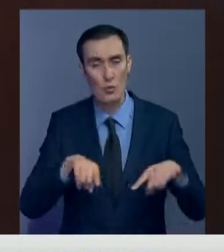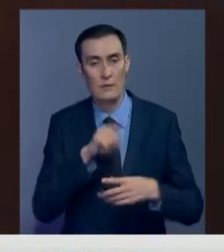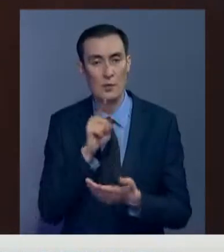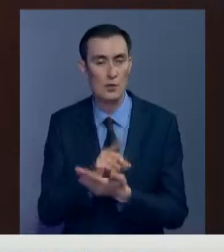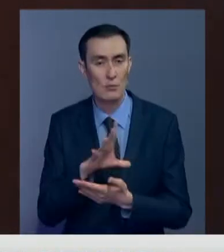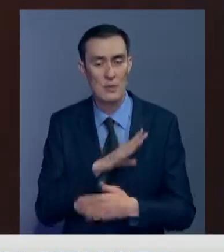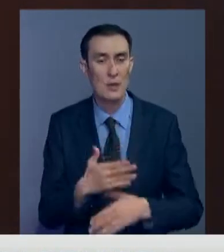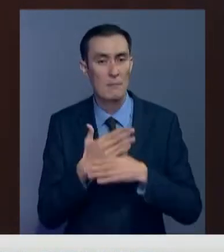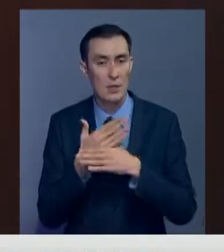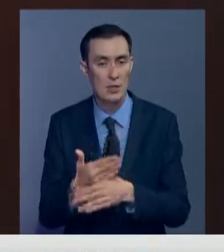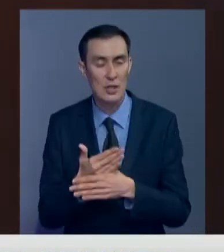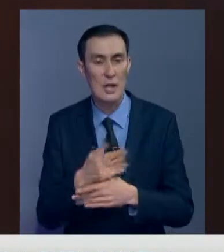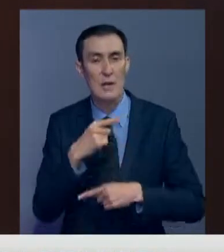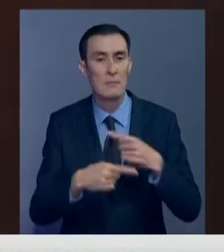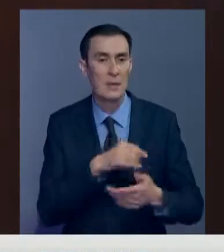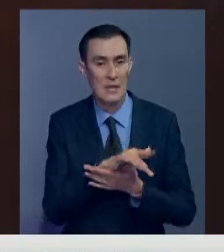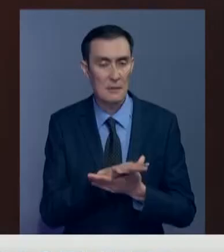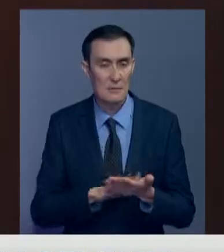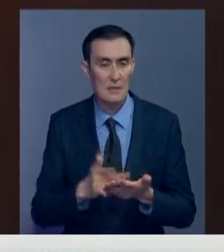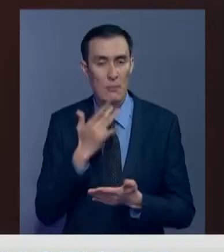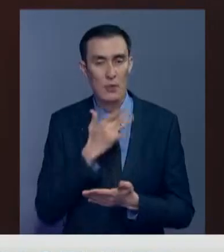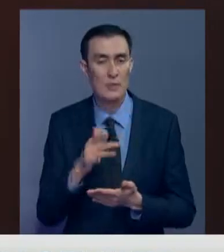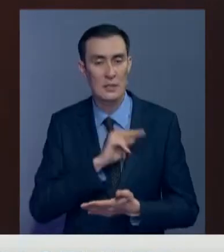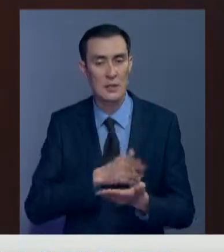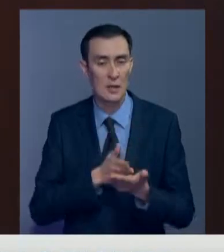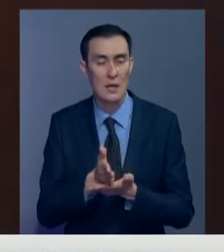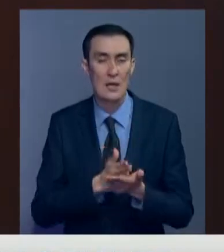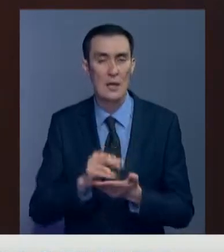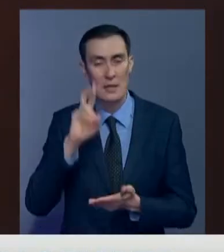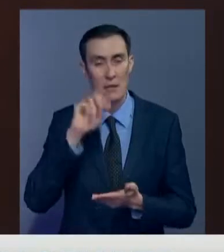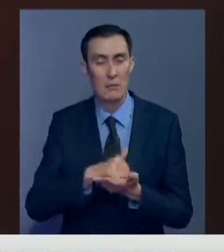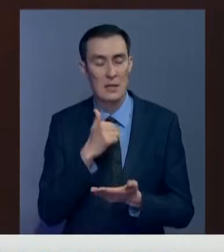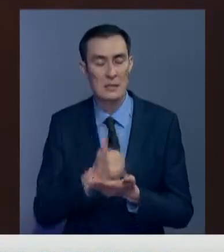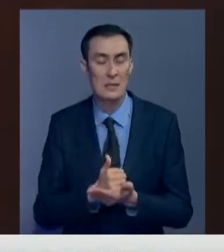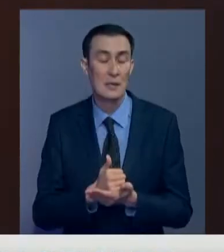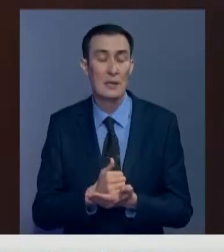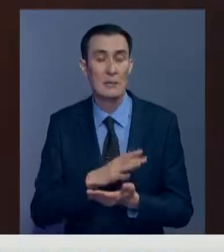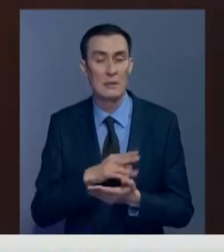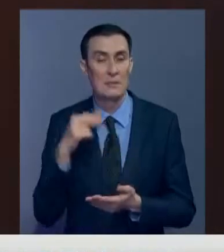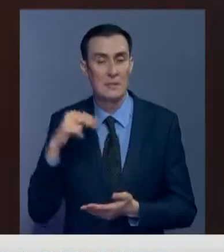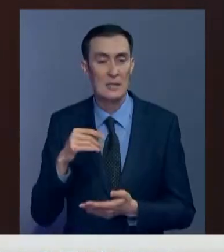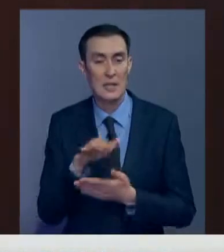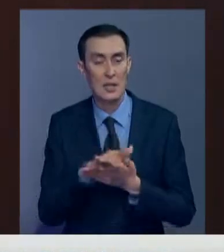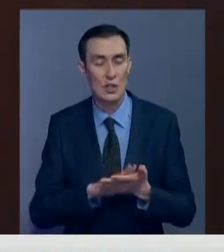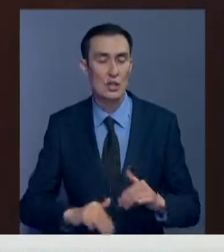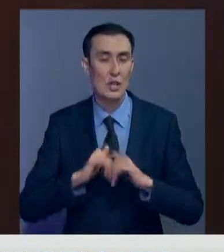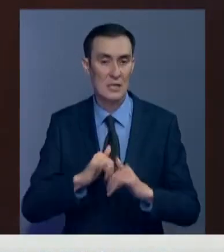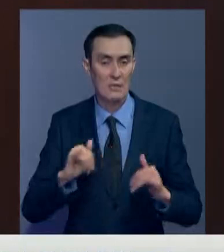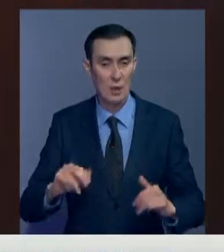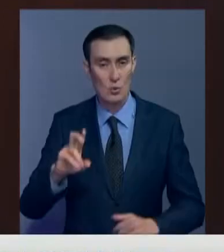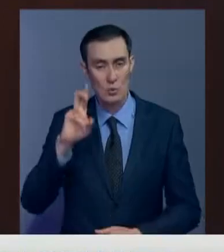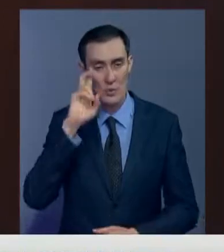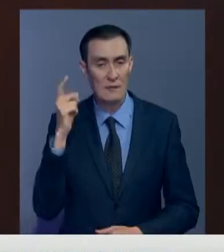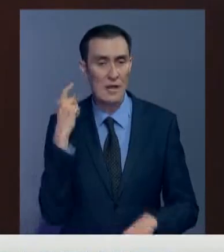должно стать поддержание преемственности политики Ельбасы. Реализация стратегии президента, направленной на дальнейшее развитие